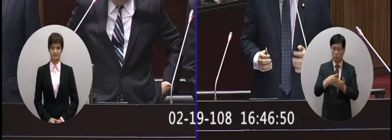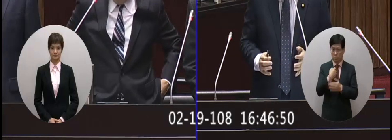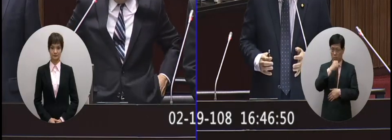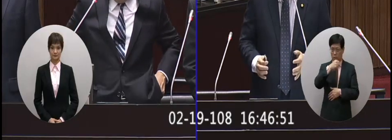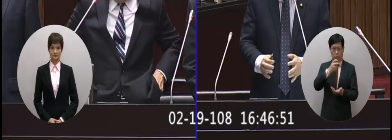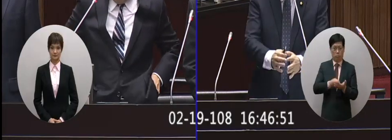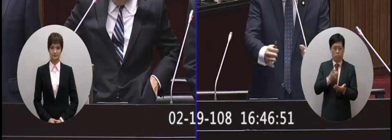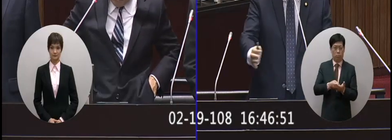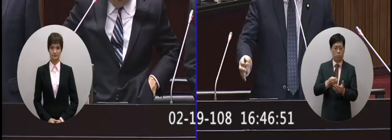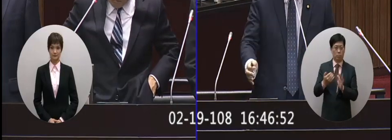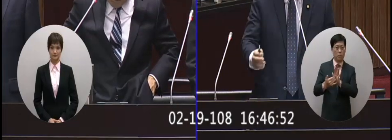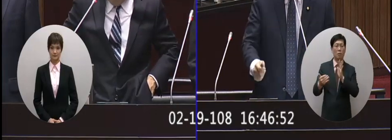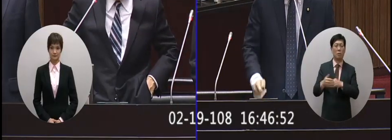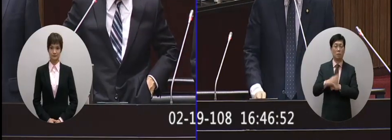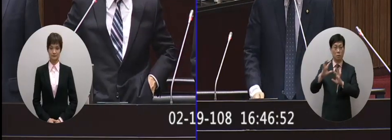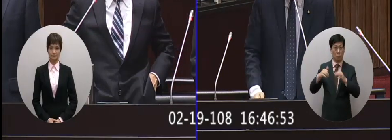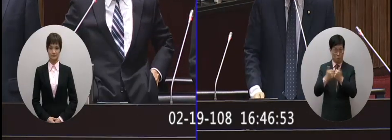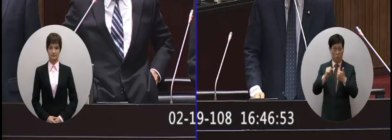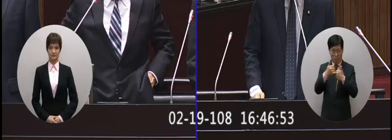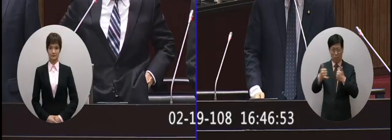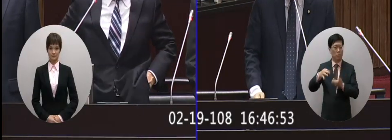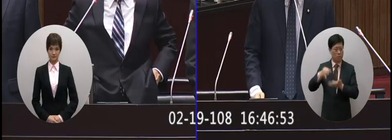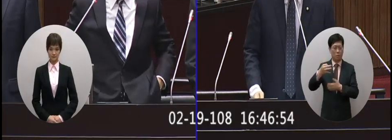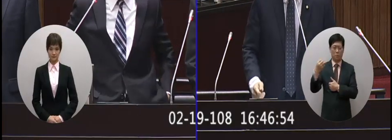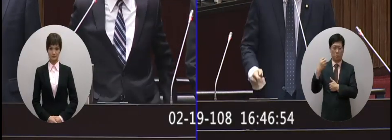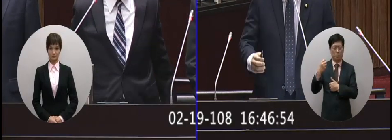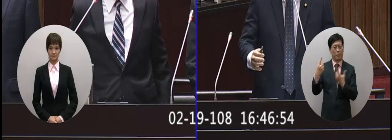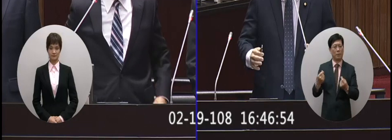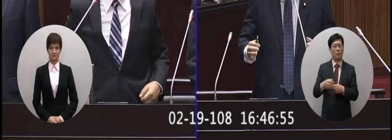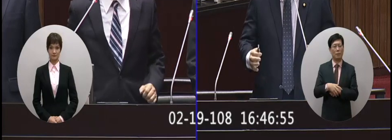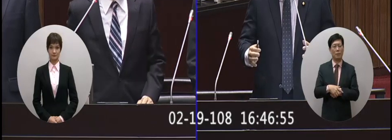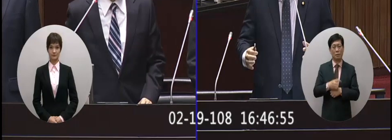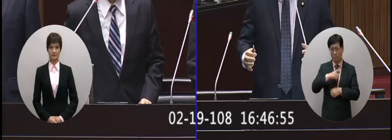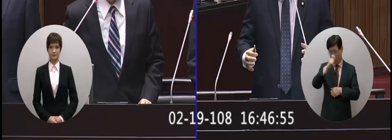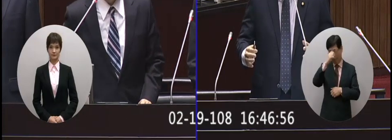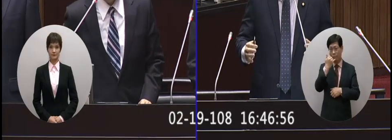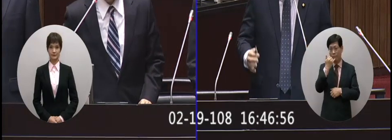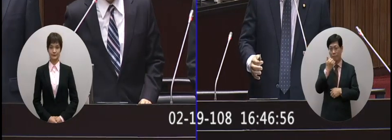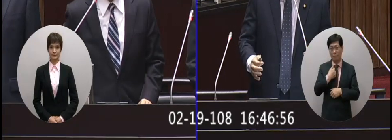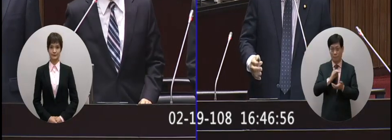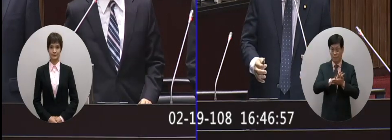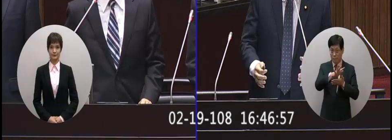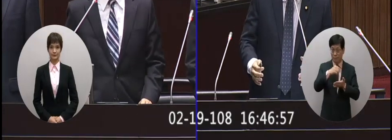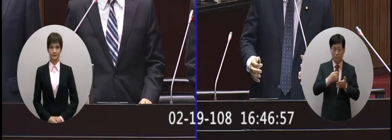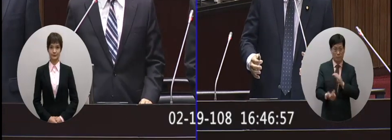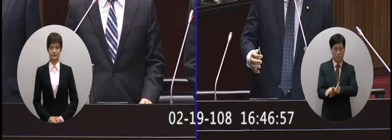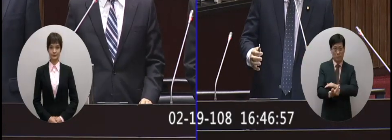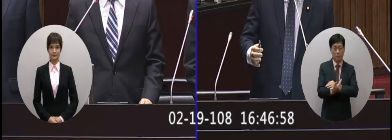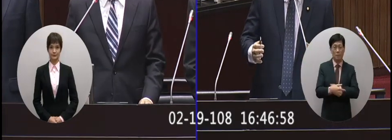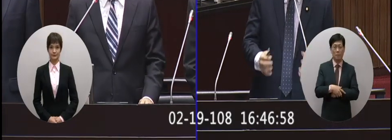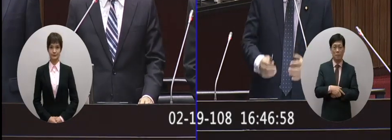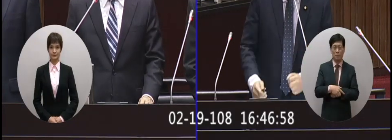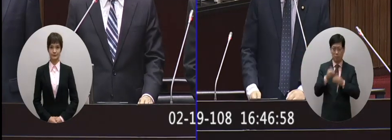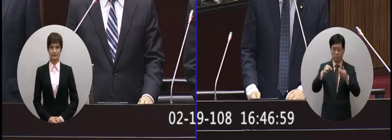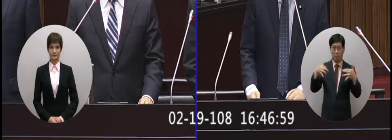湾有设限哈，几乎他们的国会议员都跟我提到这个问题。好，他希望说我们能够啊，在未来一段时间能够